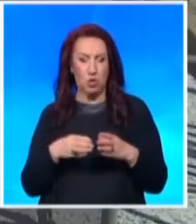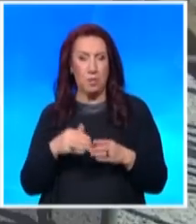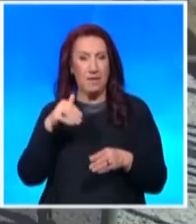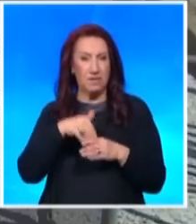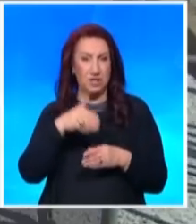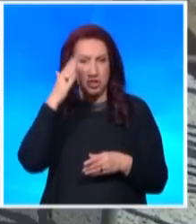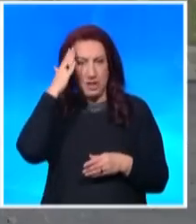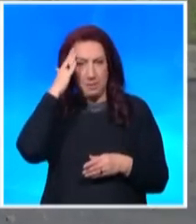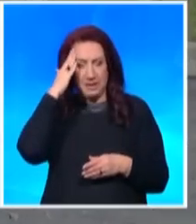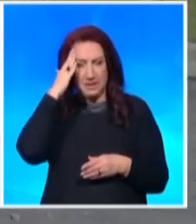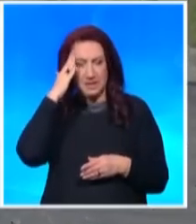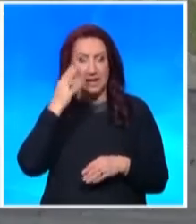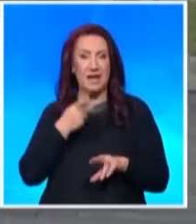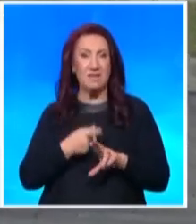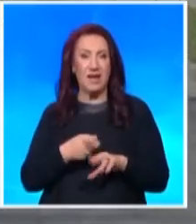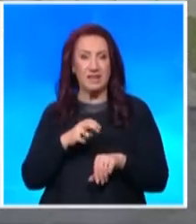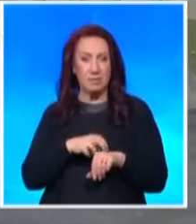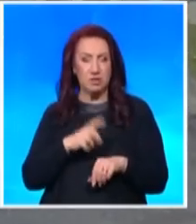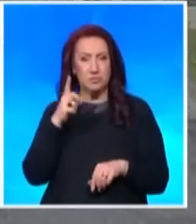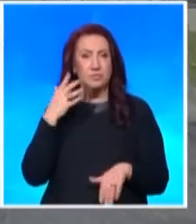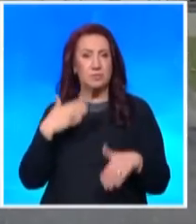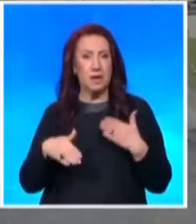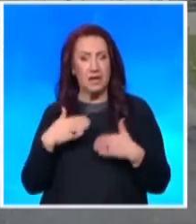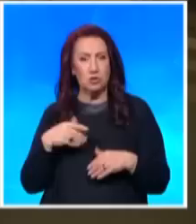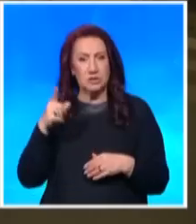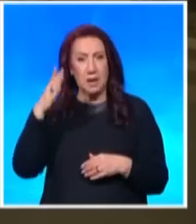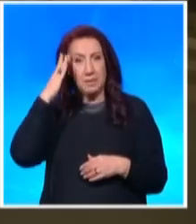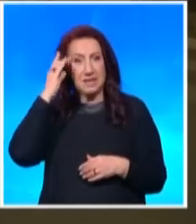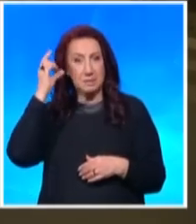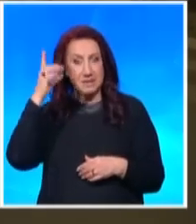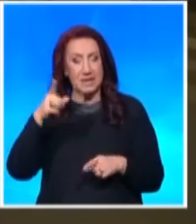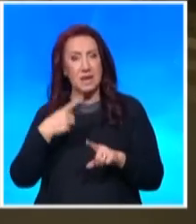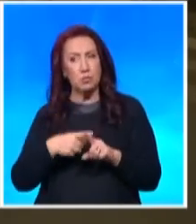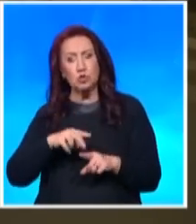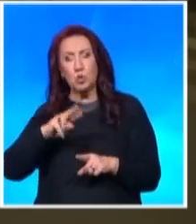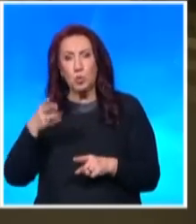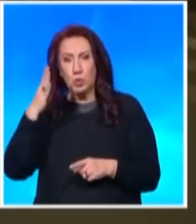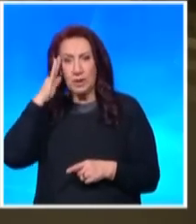страна премиерът Ковачевски заедно с министри от кабинета му.